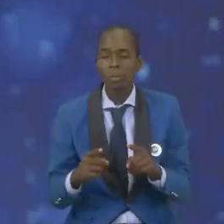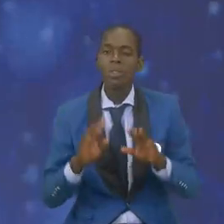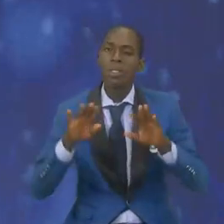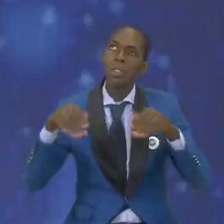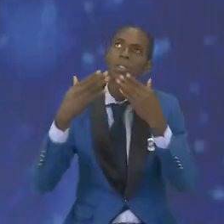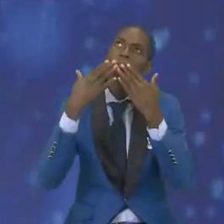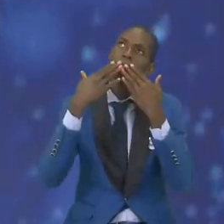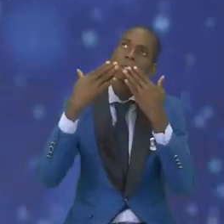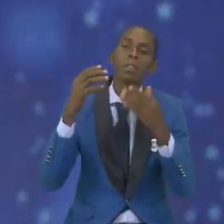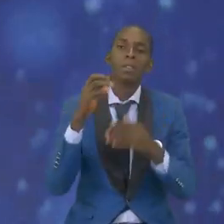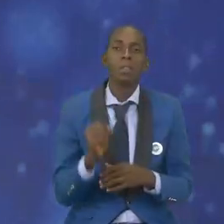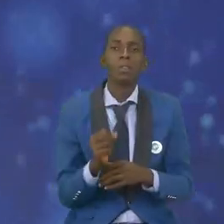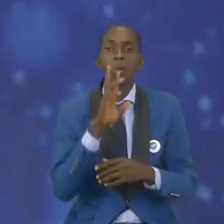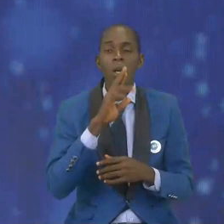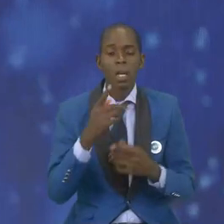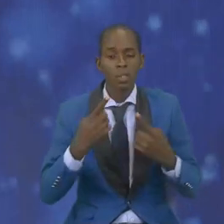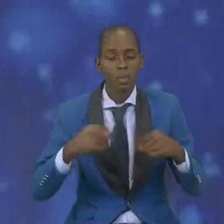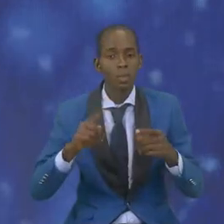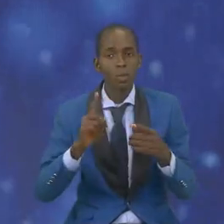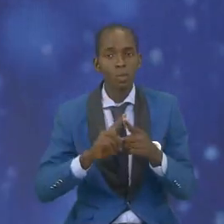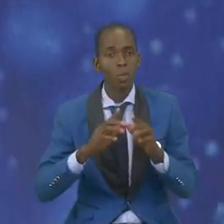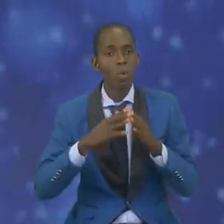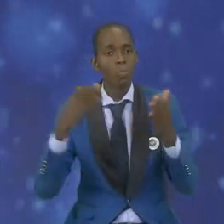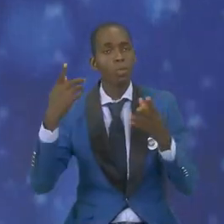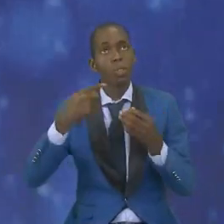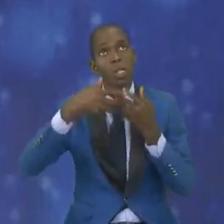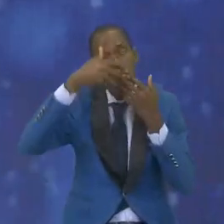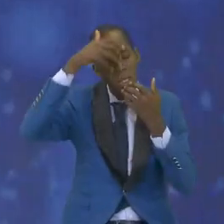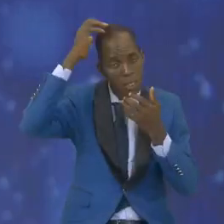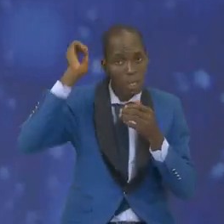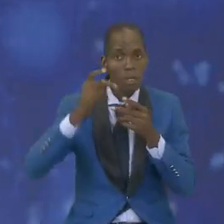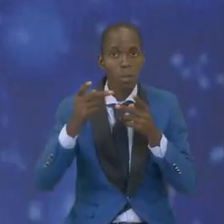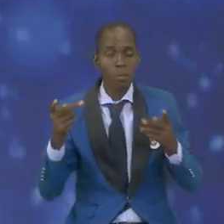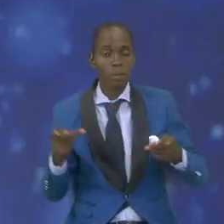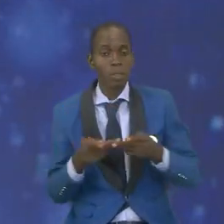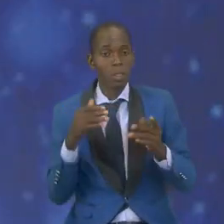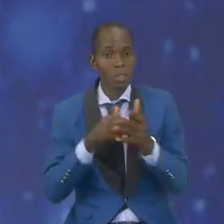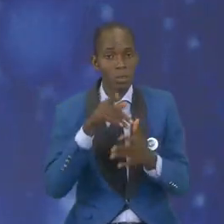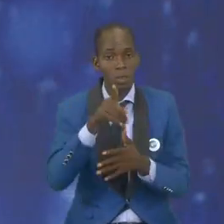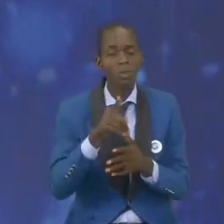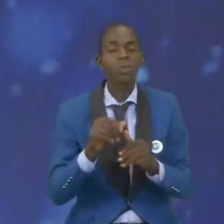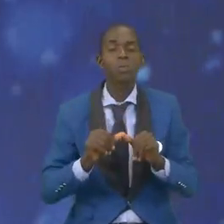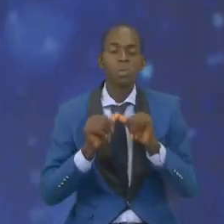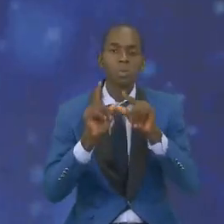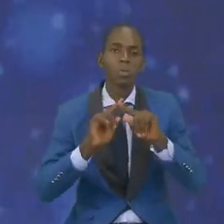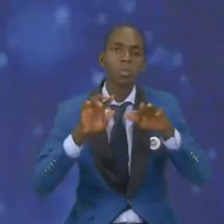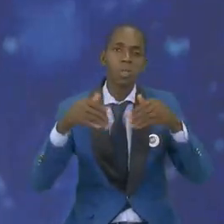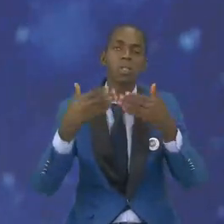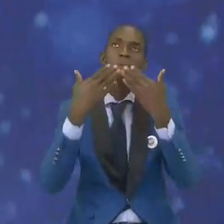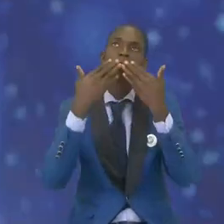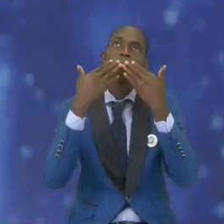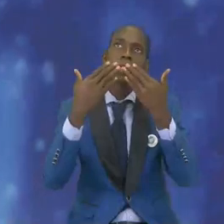Peu importe ce qui se passe, grande grâce. Ils essaient d'ouvrir la fosse au